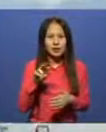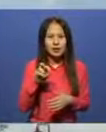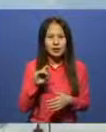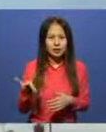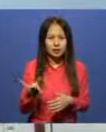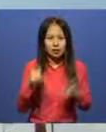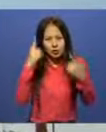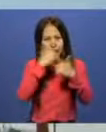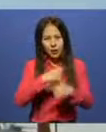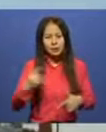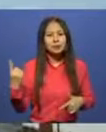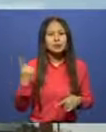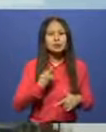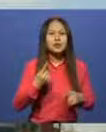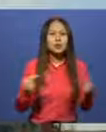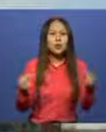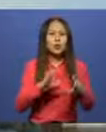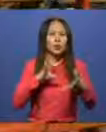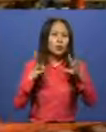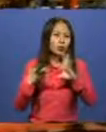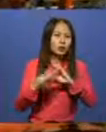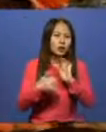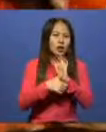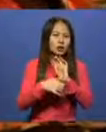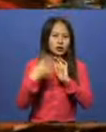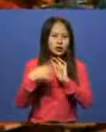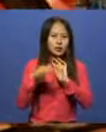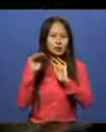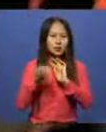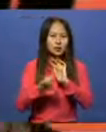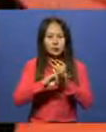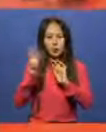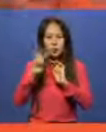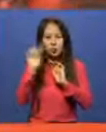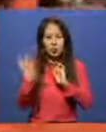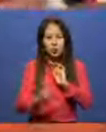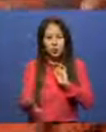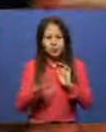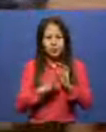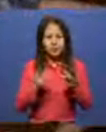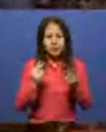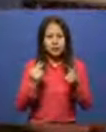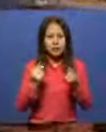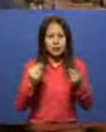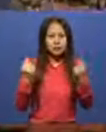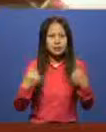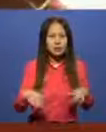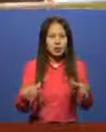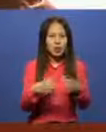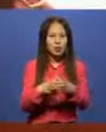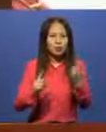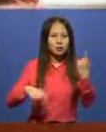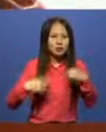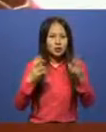жылдың 1-90-ның қорытындысы бойынша өндіріс орны 640 миллион ақш долларға шығынға батты. Сол себеппен компания басшылары өндіріске кететін